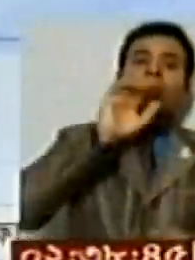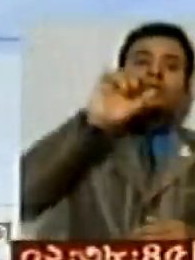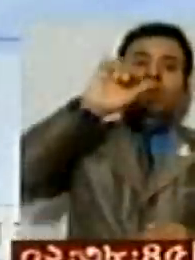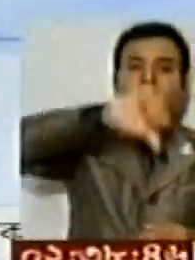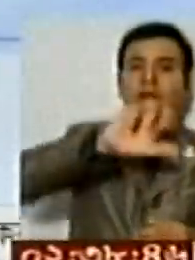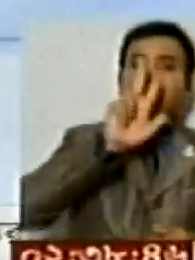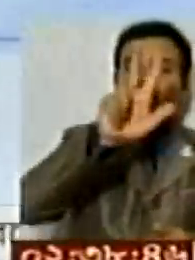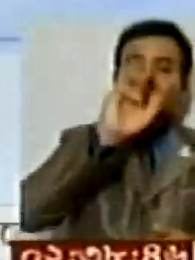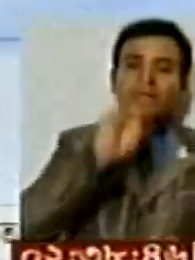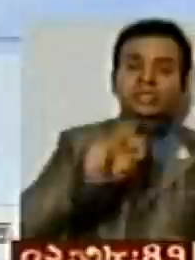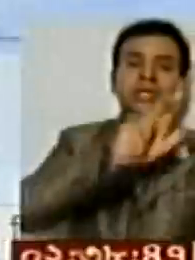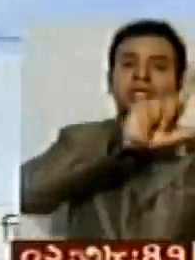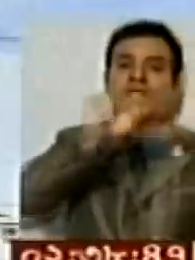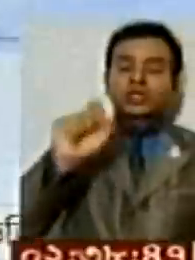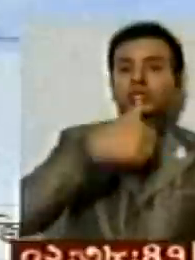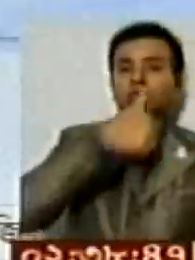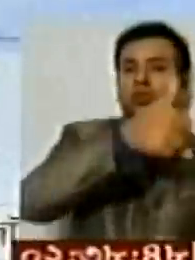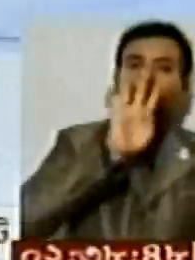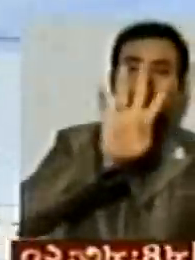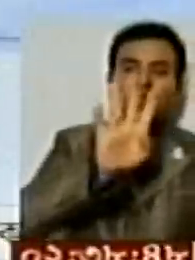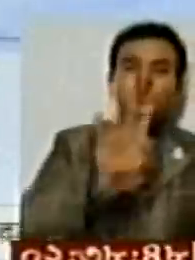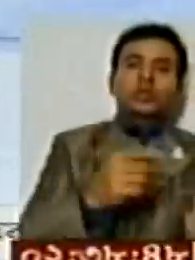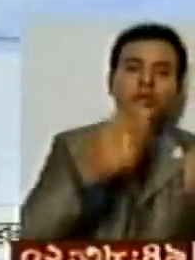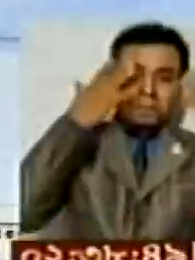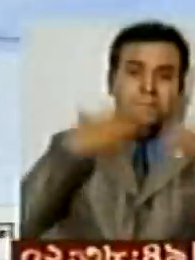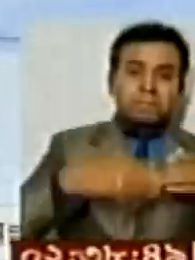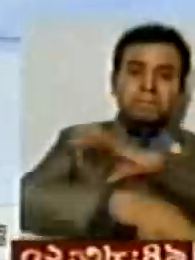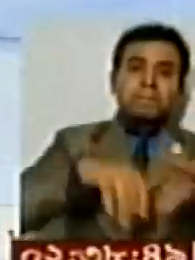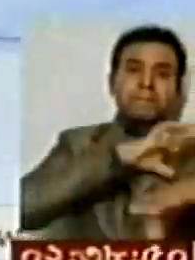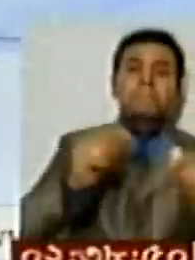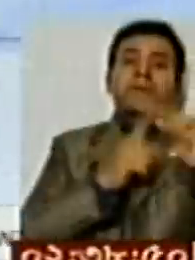সামগ্রী সুরক্ষা সামগ্রী আছে সেটা হলো